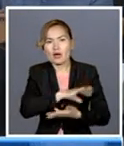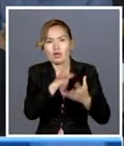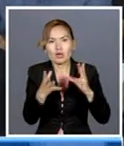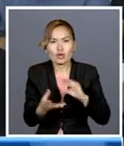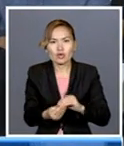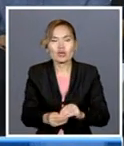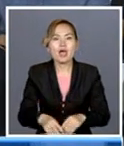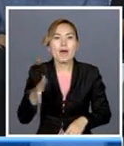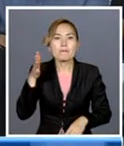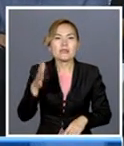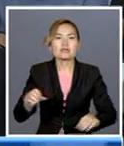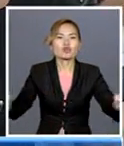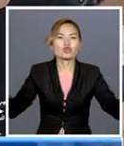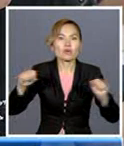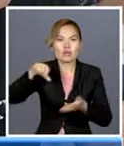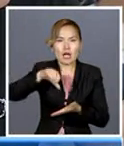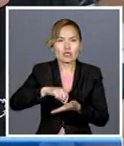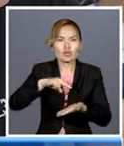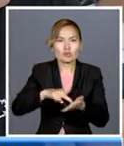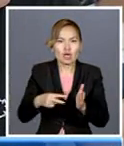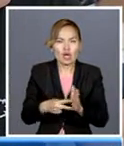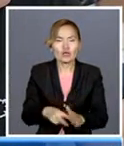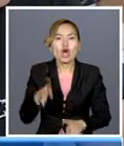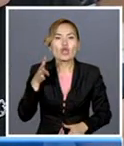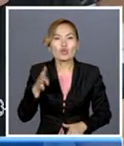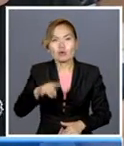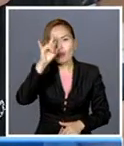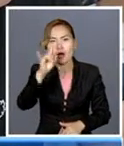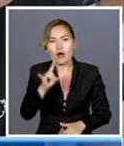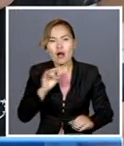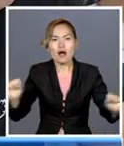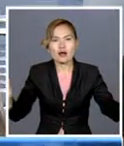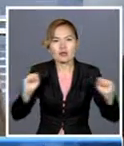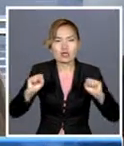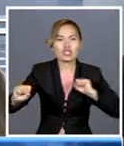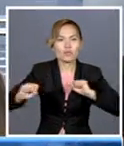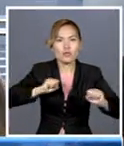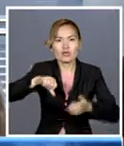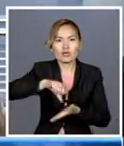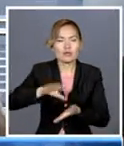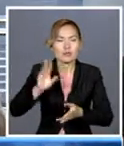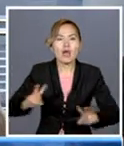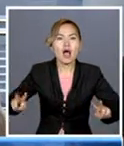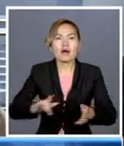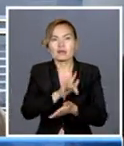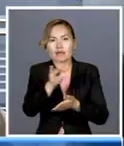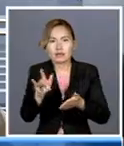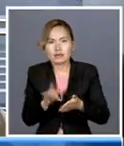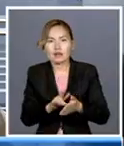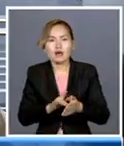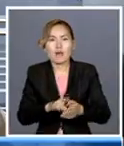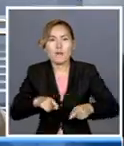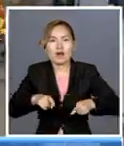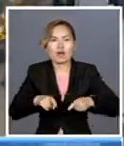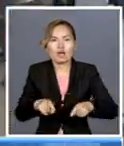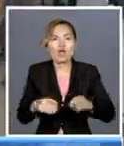жалпы саны 5 мың спортшы қатысады. Соның 4 мыңы Қазақстандық атлеттер болады. Елорданың сол жағалауында өтетін жеңіл атлеттер сайысы